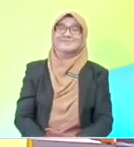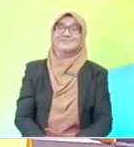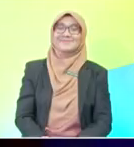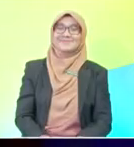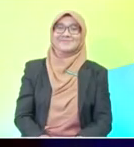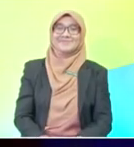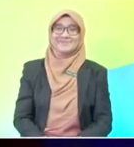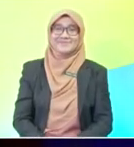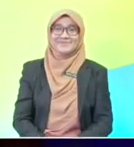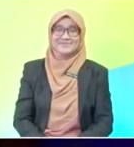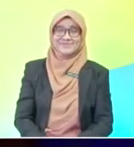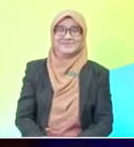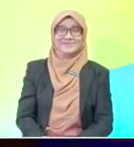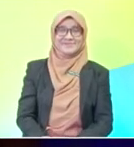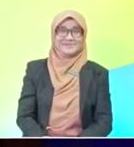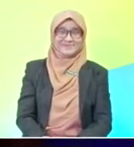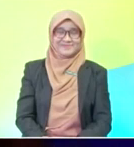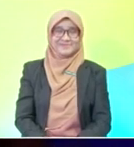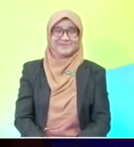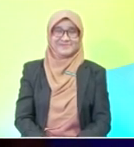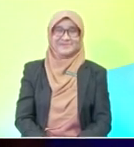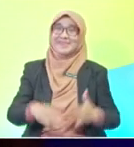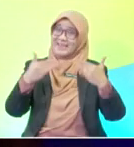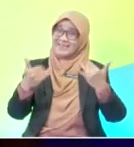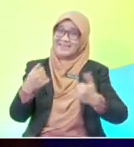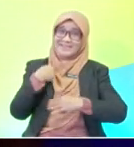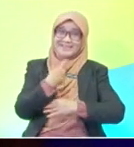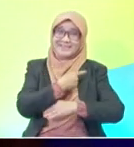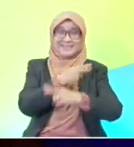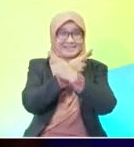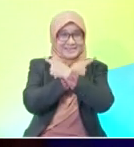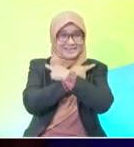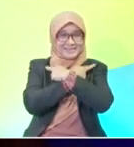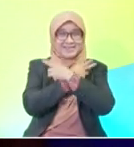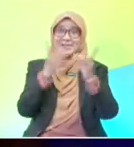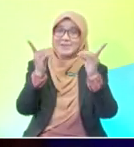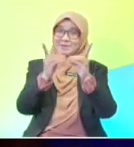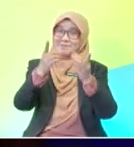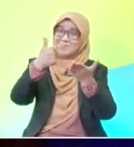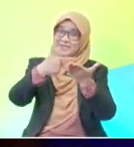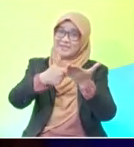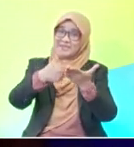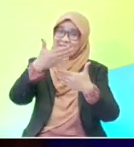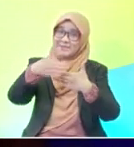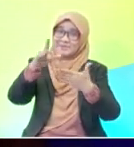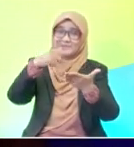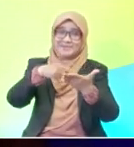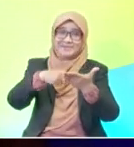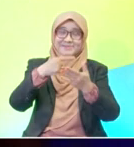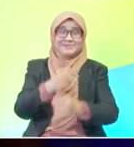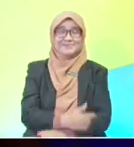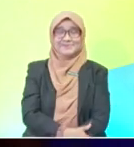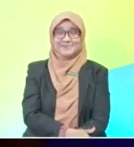macam pahlawan. Baiklah, kita rehat sikit cikgu. Kita kembali selepas ini, teruskan menonton Didik TV